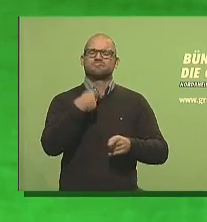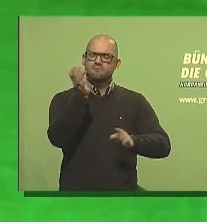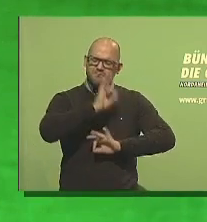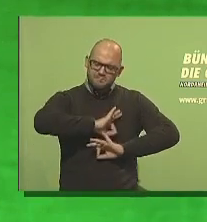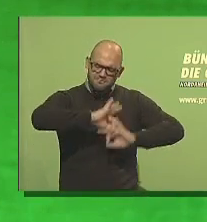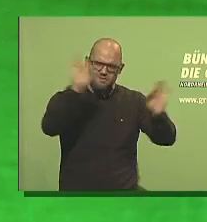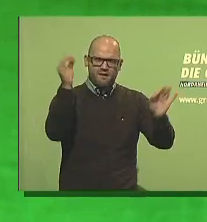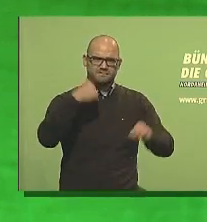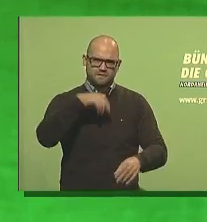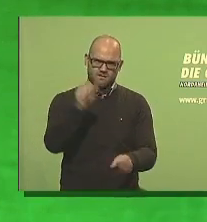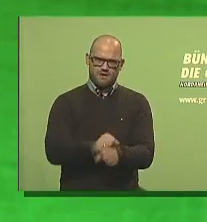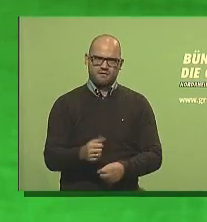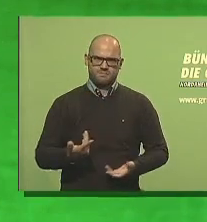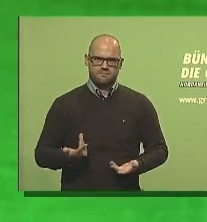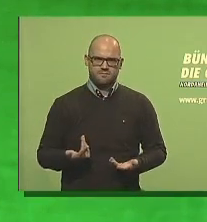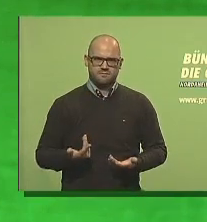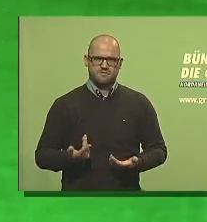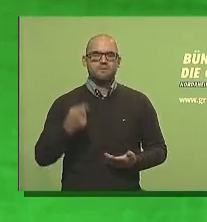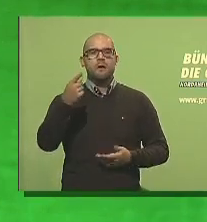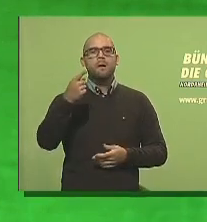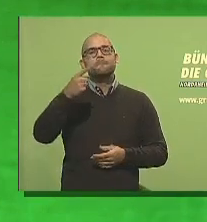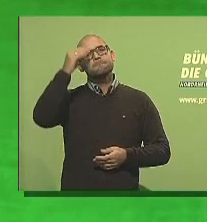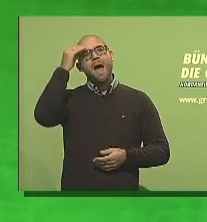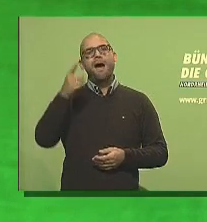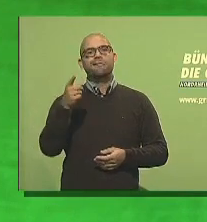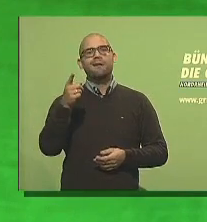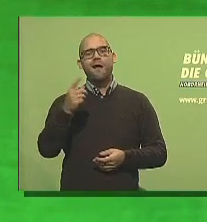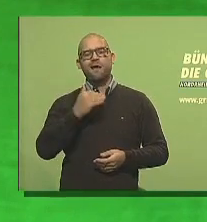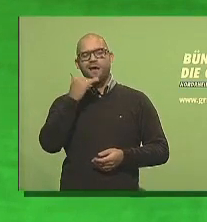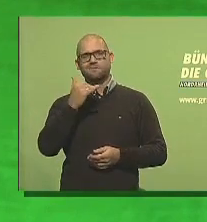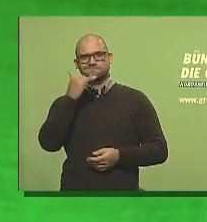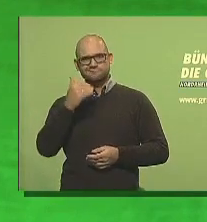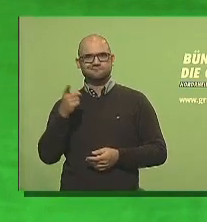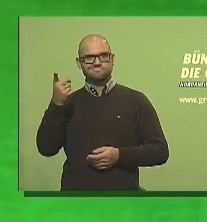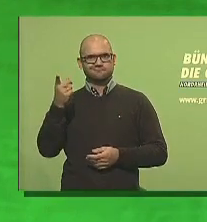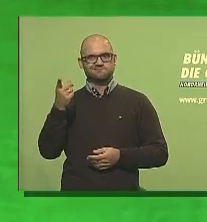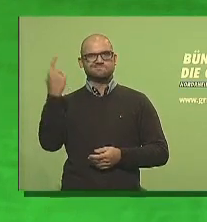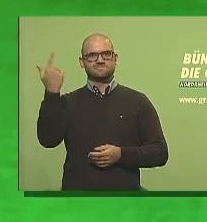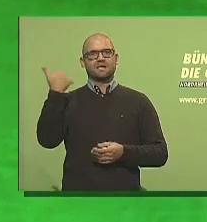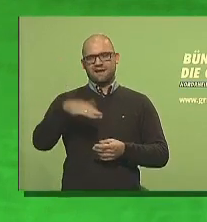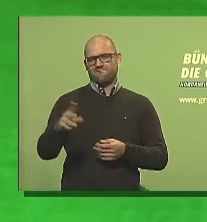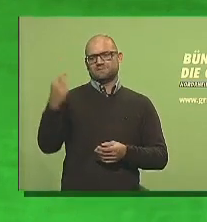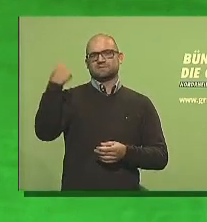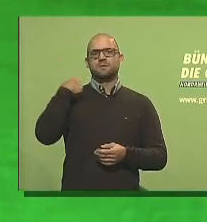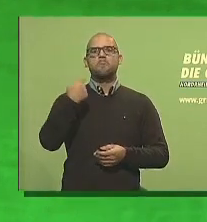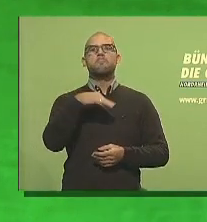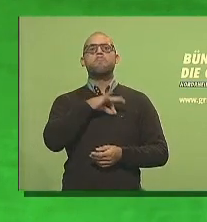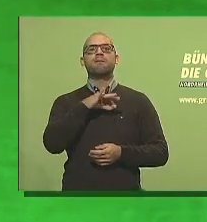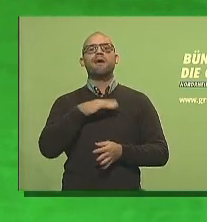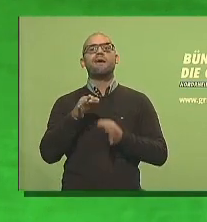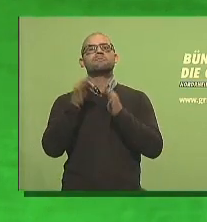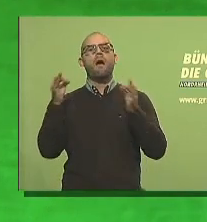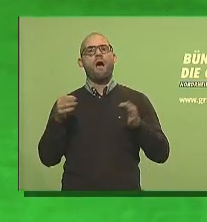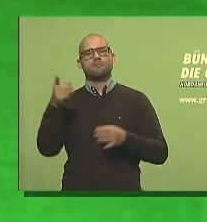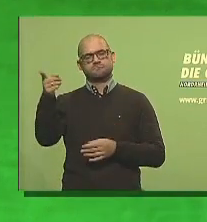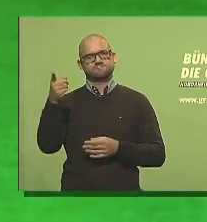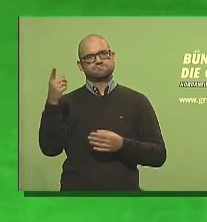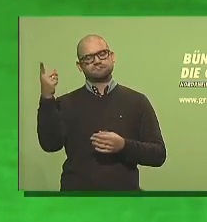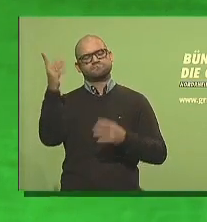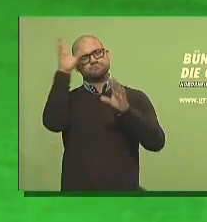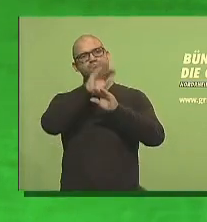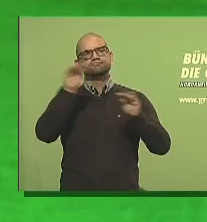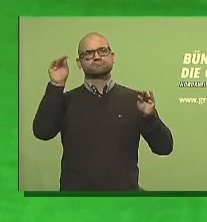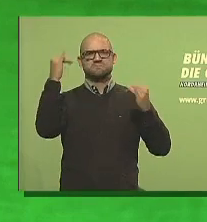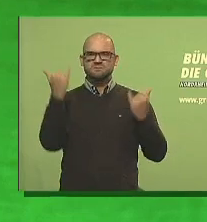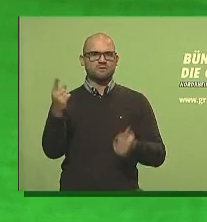dem Parteitag gesagt, sie würde jetzt ungeduldig werden mit den Unternehmen, weil die doch die Frauenquote nicht einführen. Wir